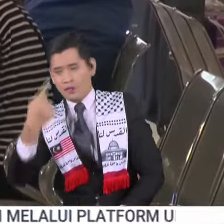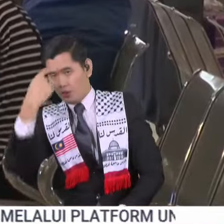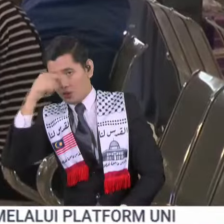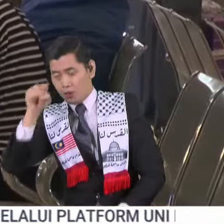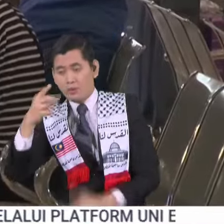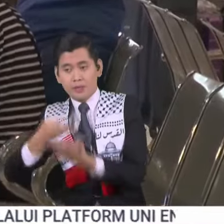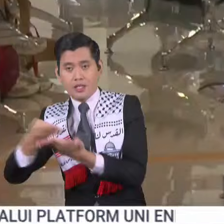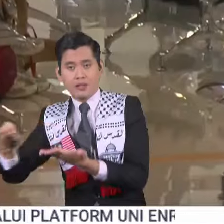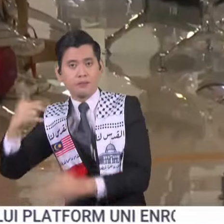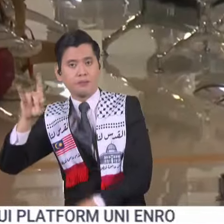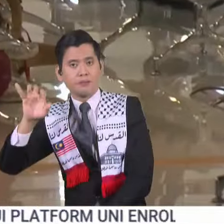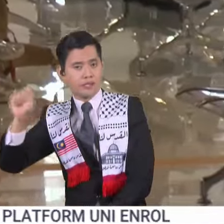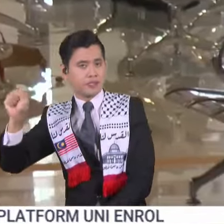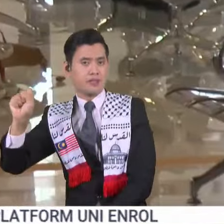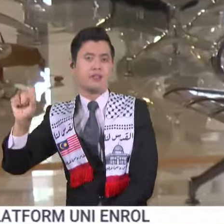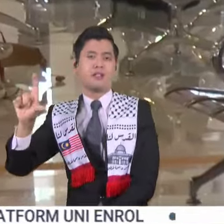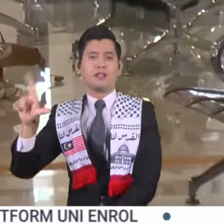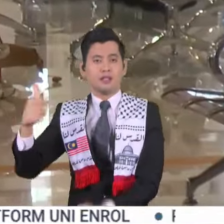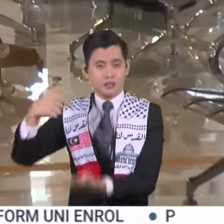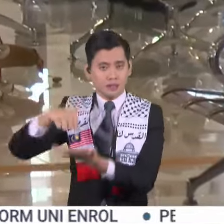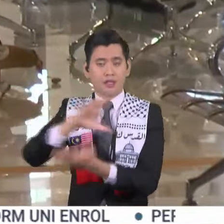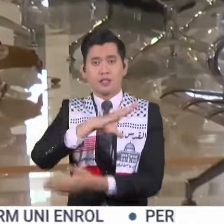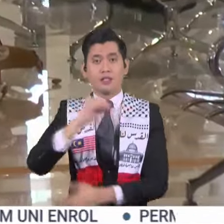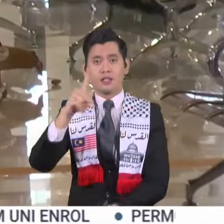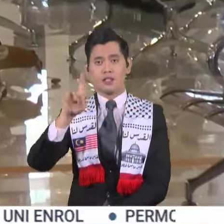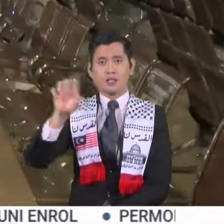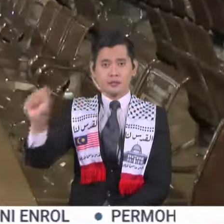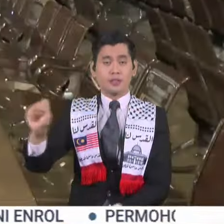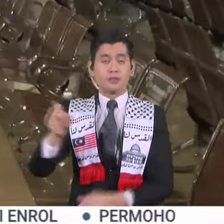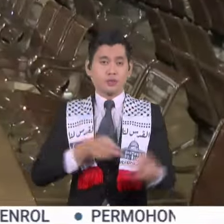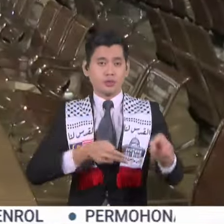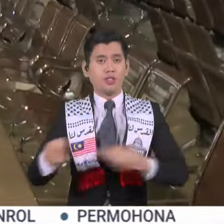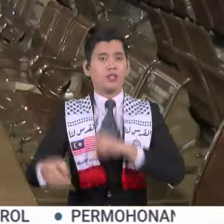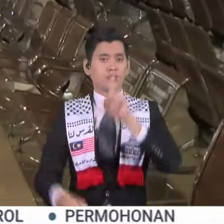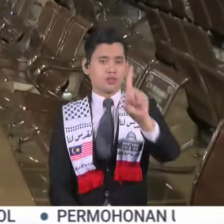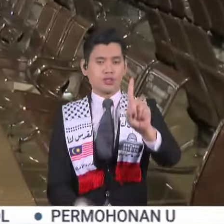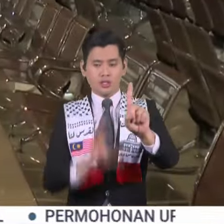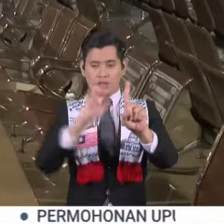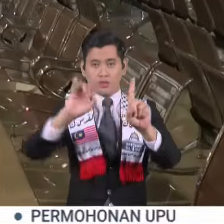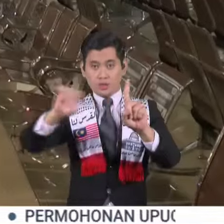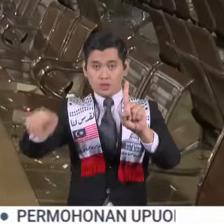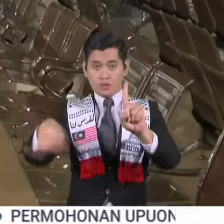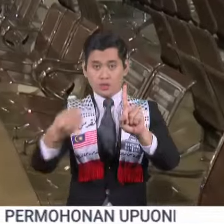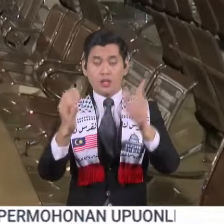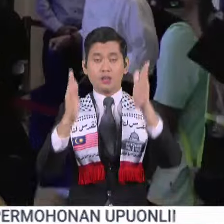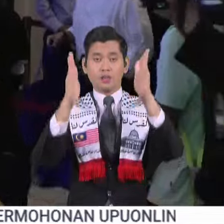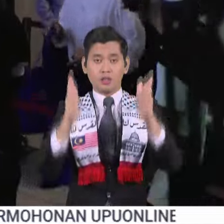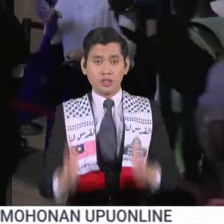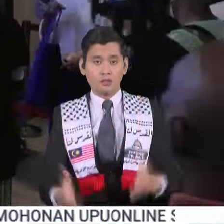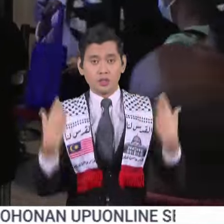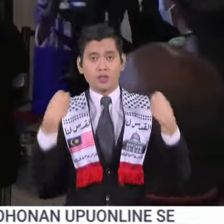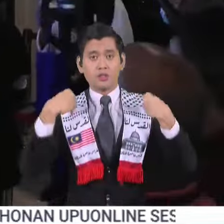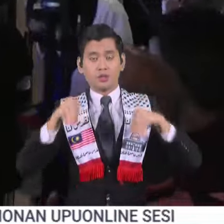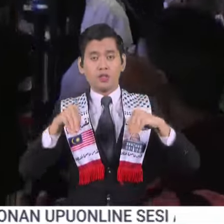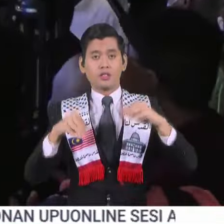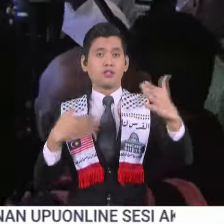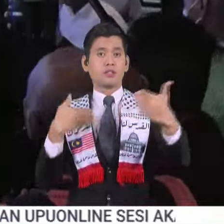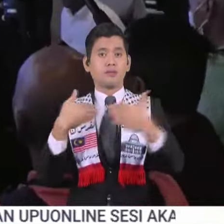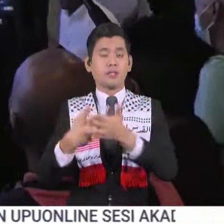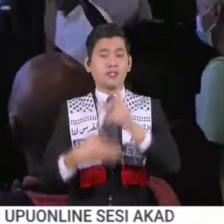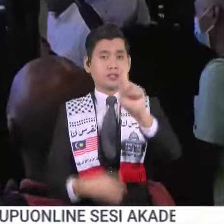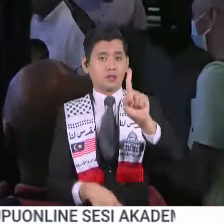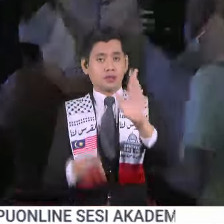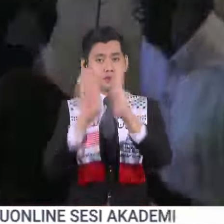Sejak beroperasi 14 tahun lepas, TBS telah mengendalikan kira-kira 100 juta penumpang dengan penjualan tiket mencecah